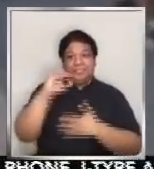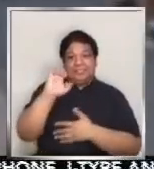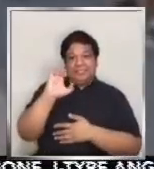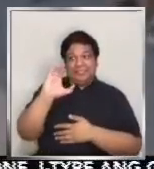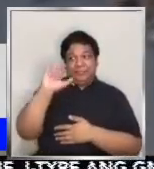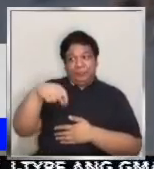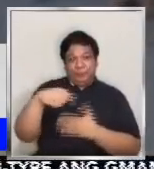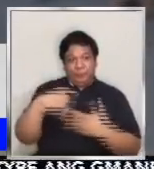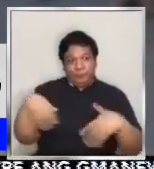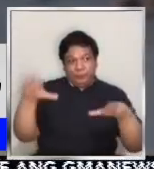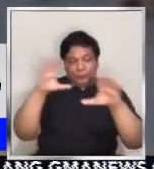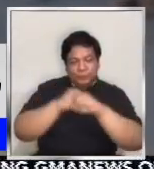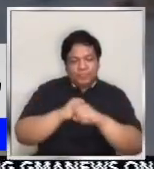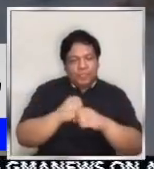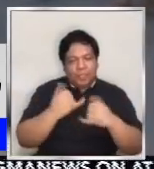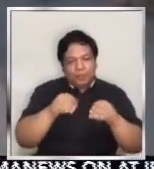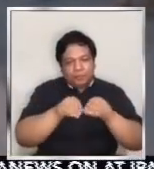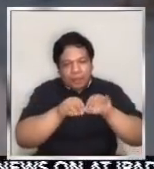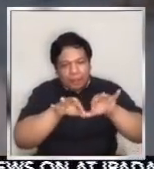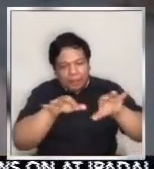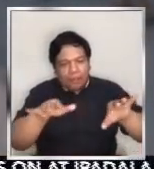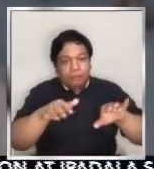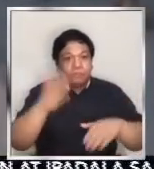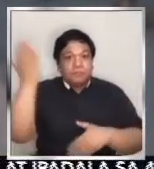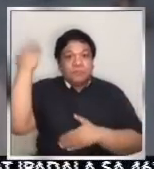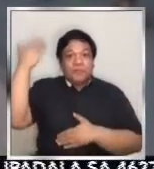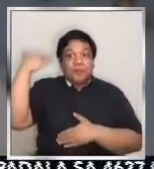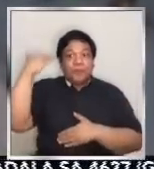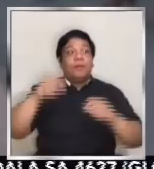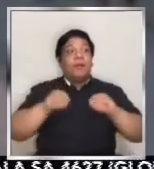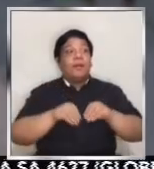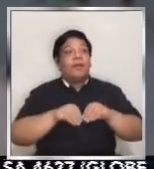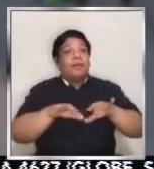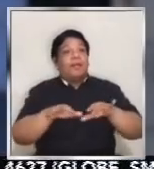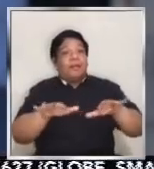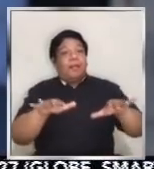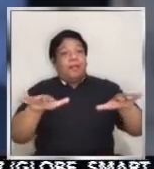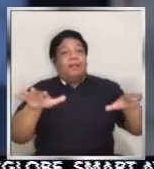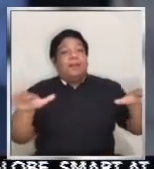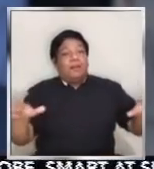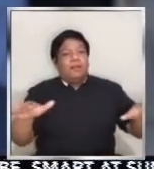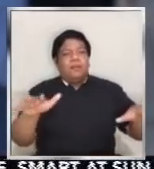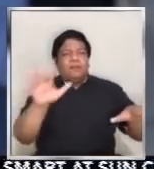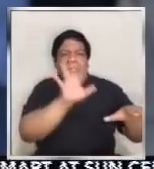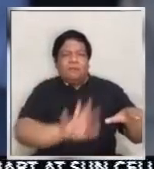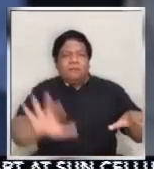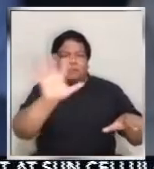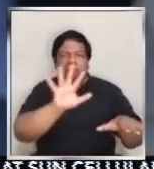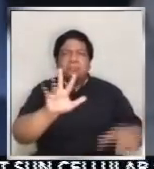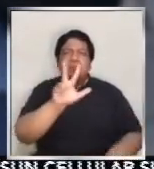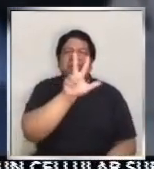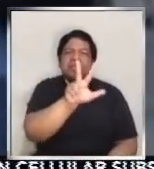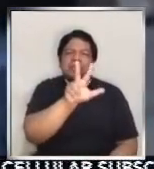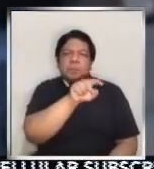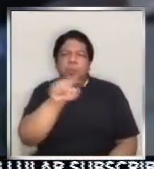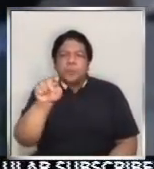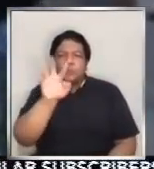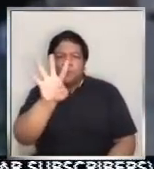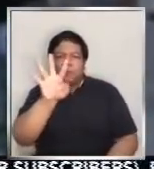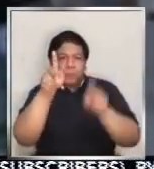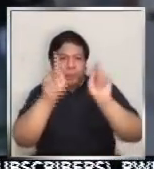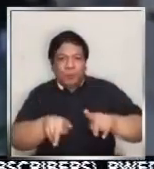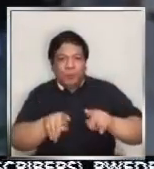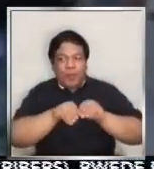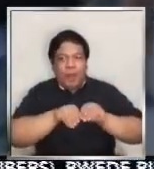Ang atin po dating rate of transmission, yung tinatawag na R-naught, na sa mga 3 hanggang 4 na tao, pag ang isang